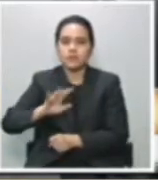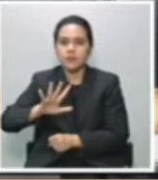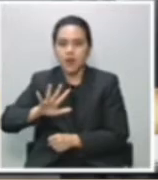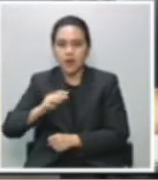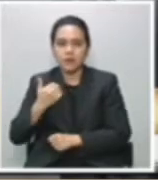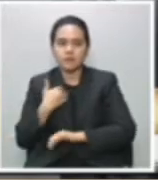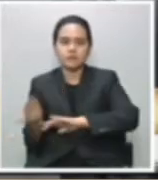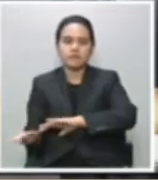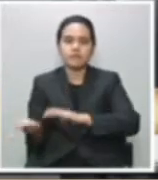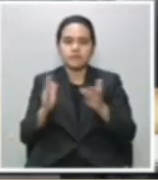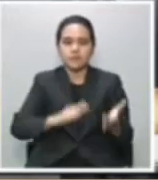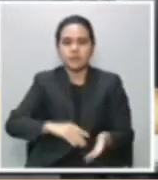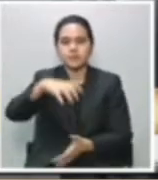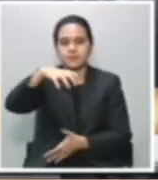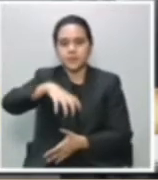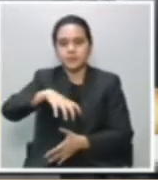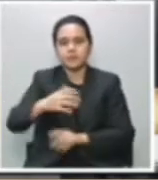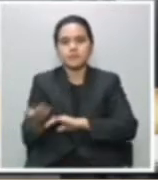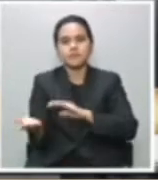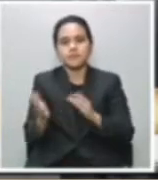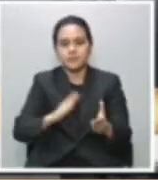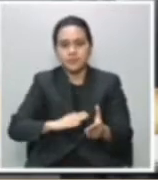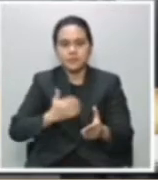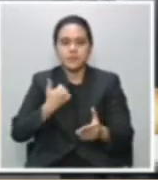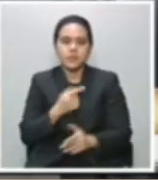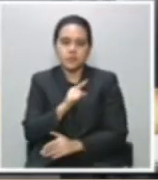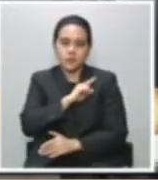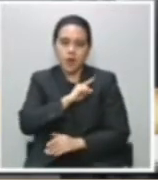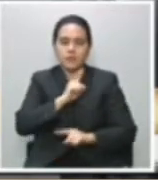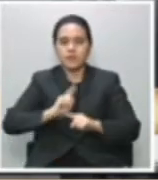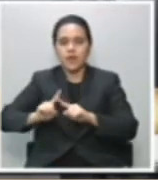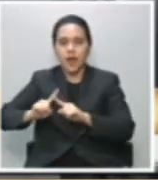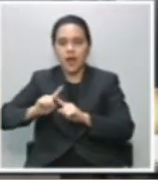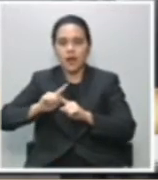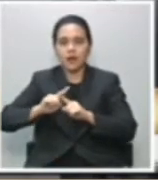หน่วยงานไปได้ถ่ายโอนภารกิจให้กับ